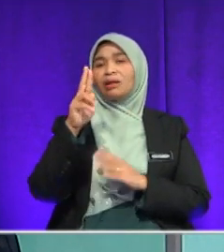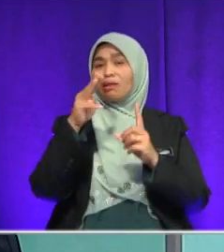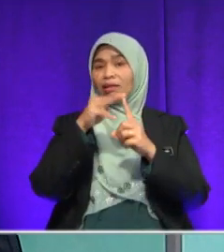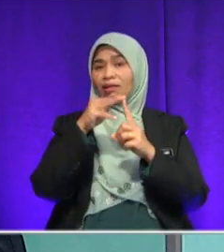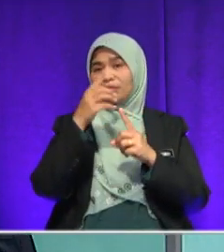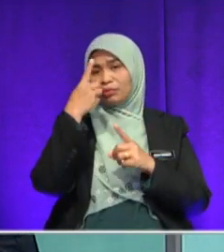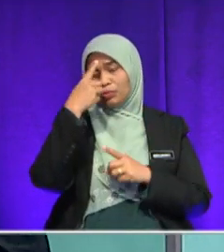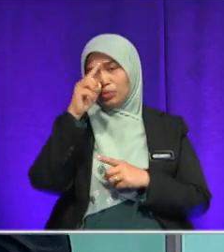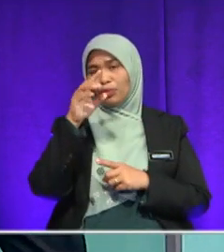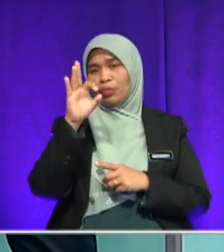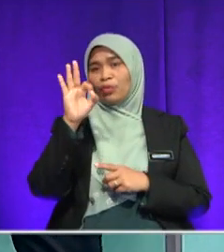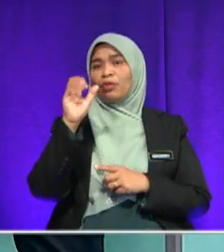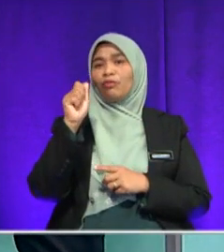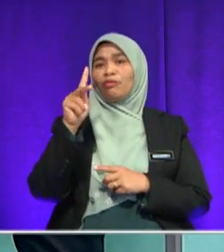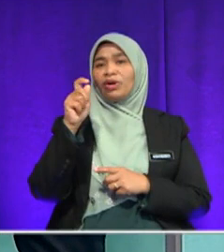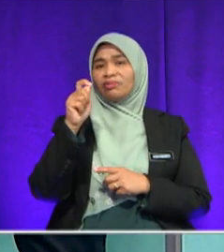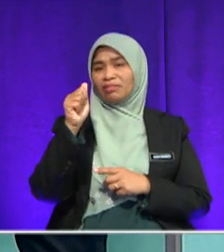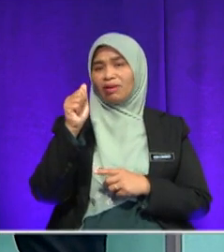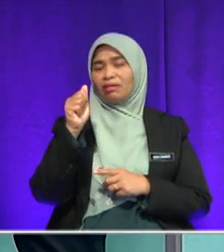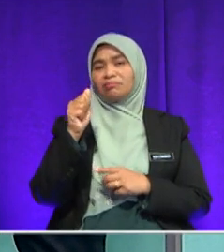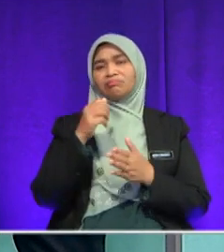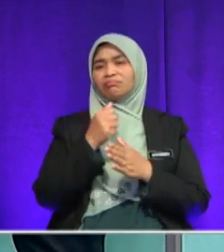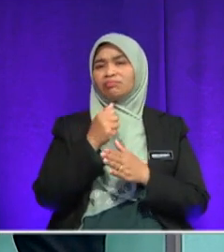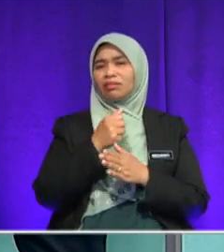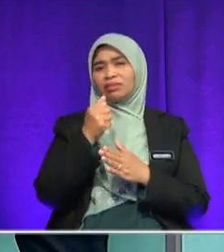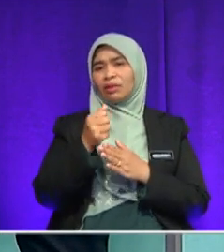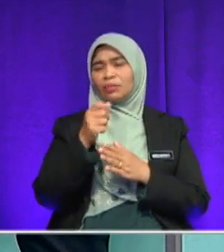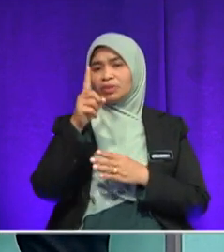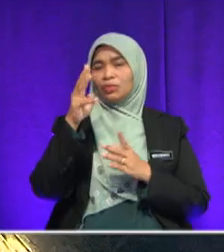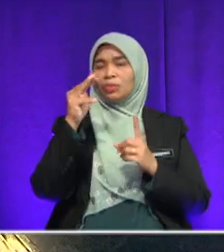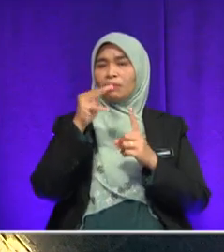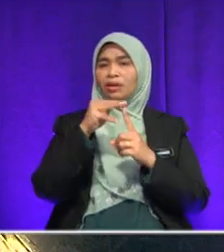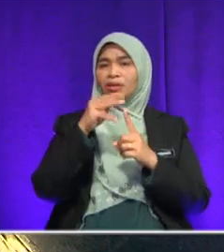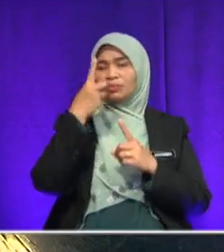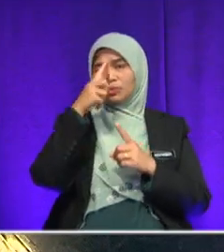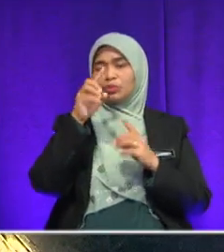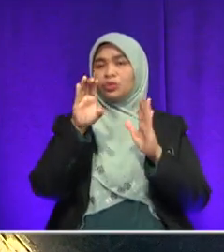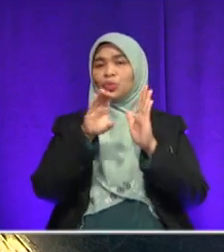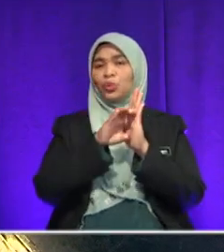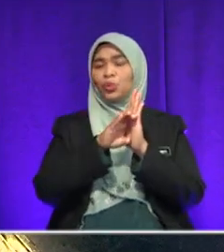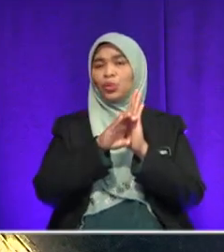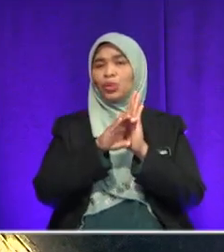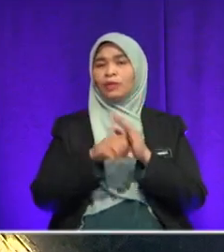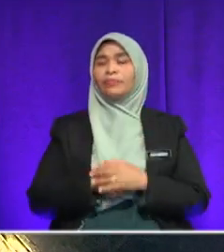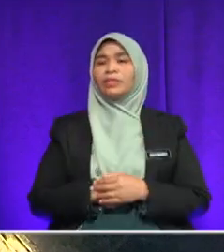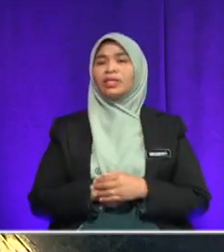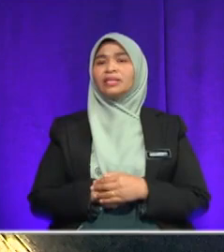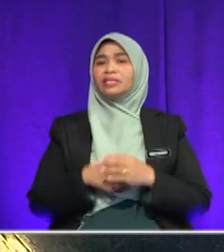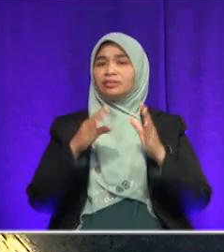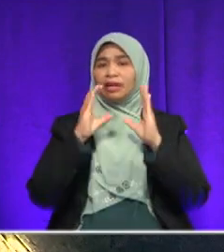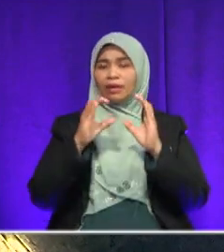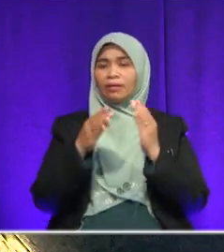markah untuk huraian atau contoh. Kalau murid-murid saya selalu saya bagi tahu tips mudah untuk kita